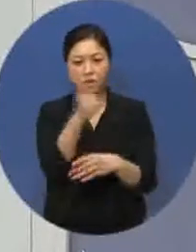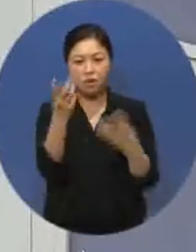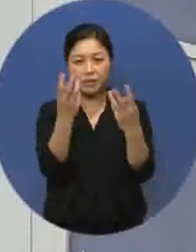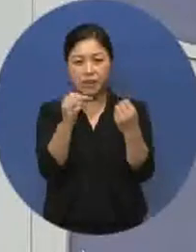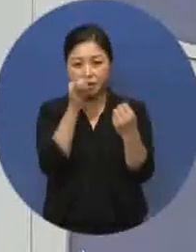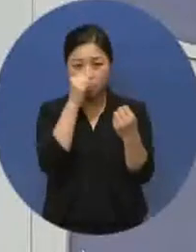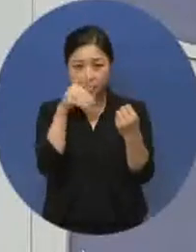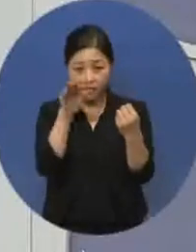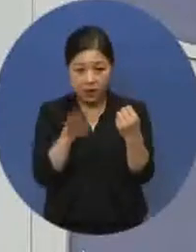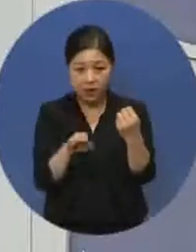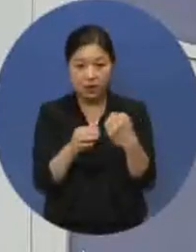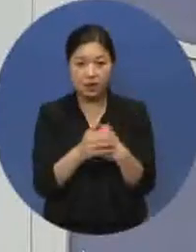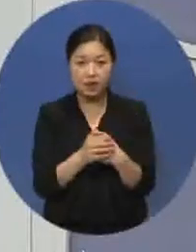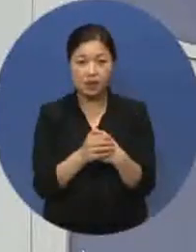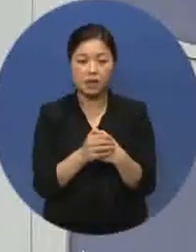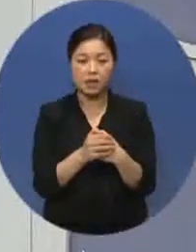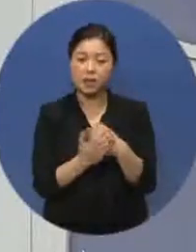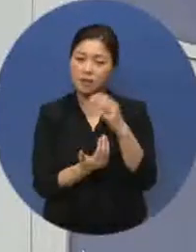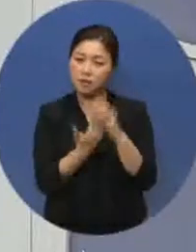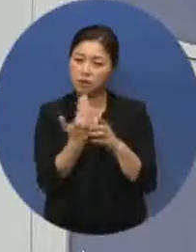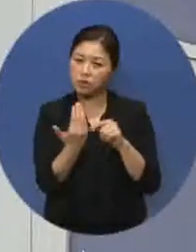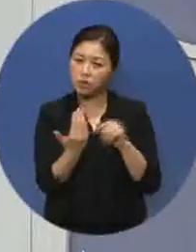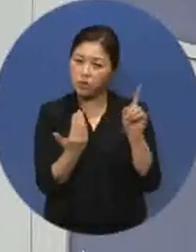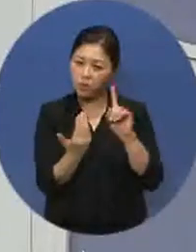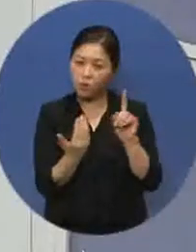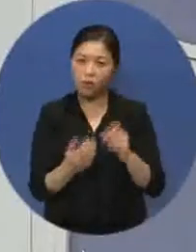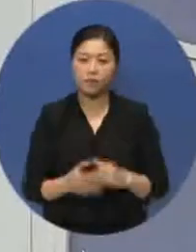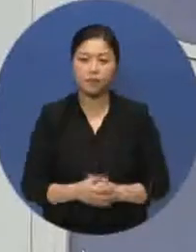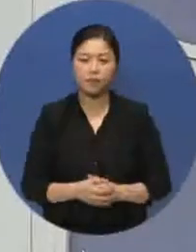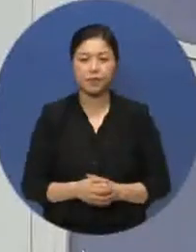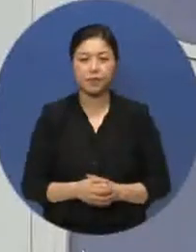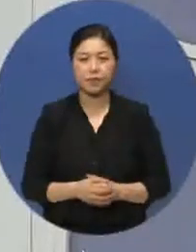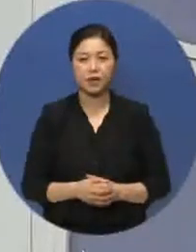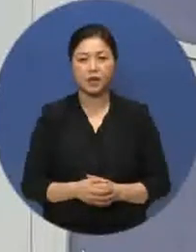기억나지만 그래도 한 건은 어떤 사건인가 하면은